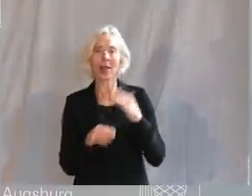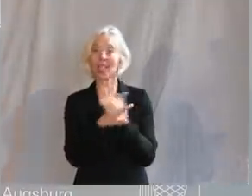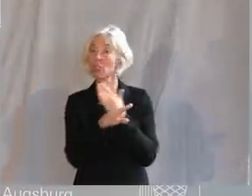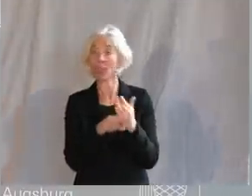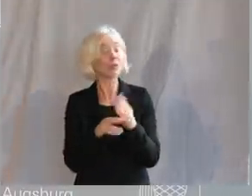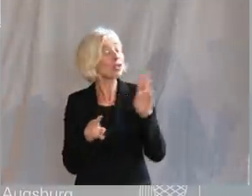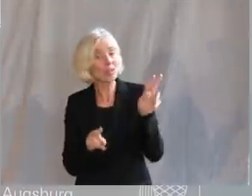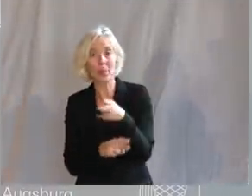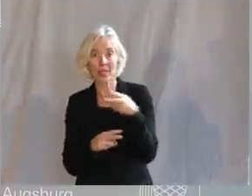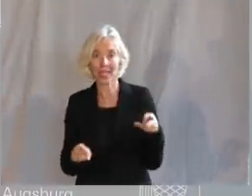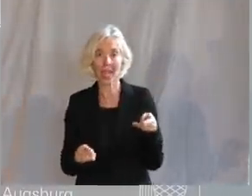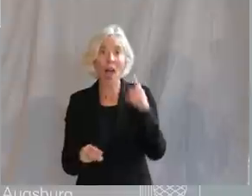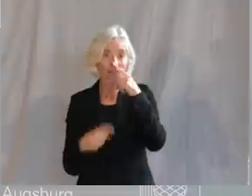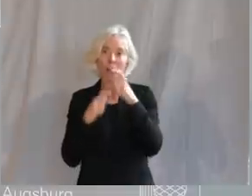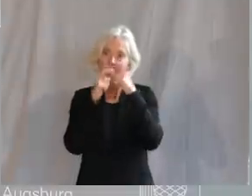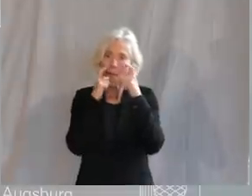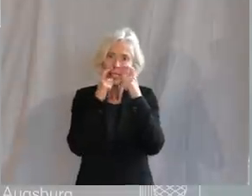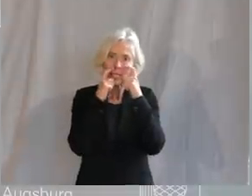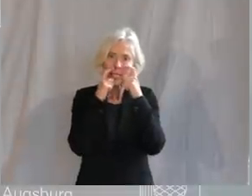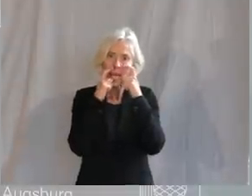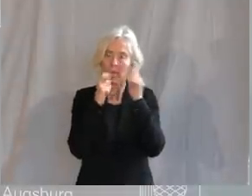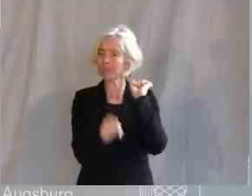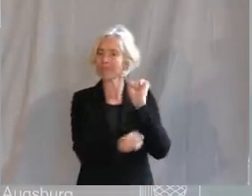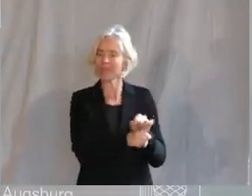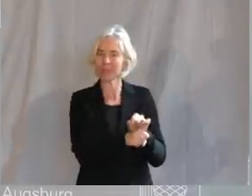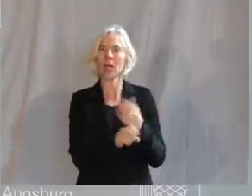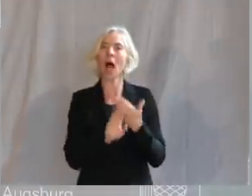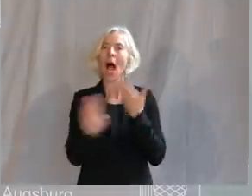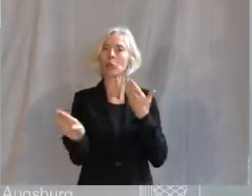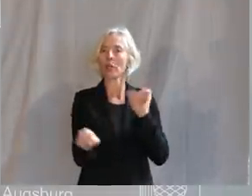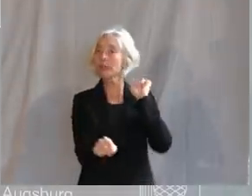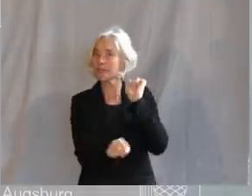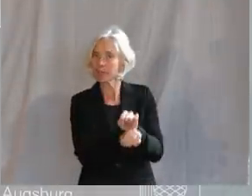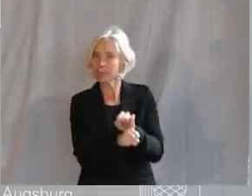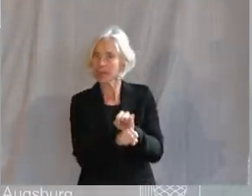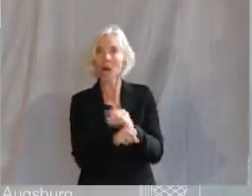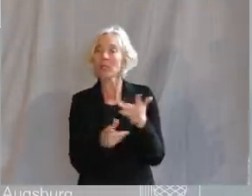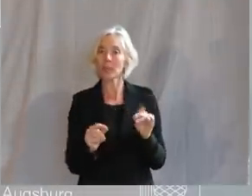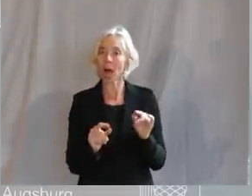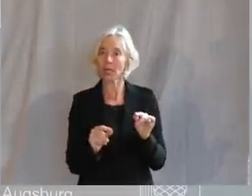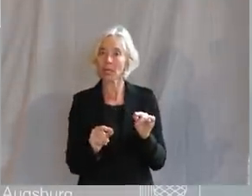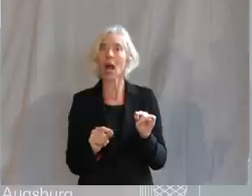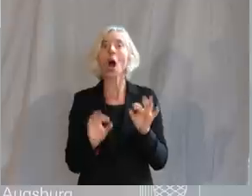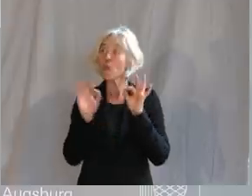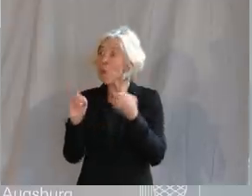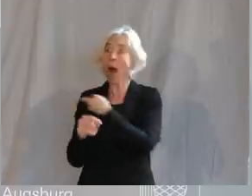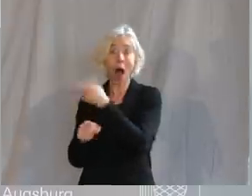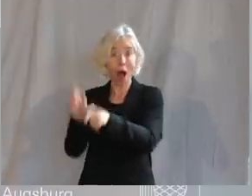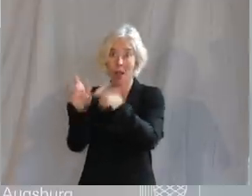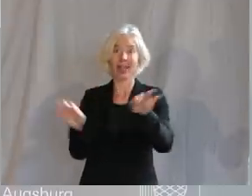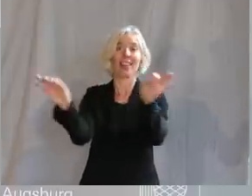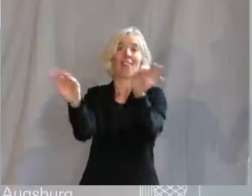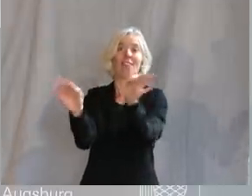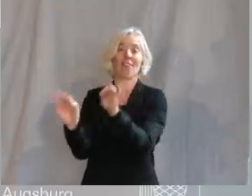dass man keine Maske trägt, dass man keinen Abstand hält, gefährdet man vor allem alle anderen. Und die nächste